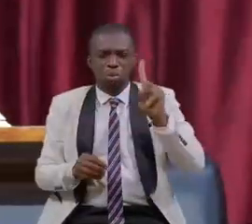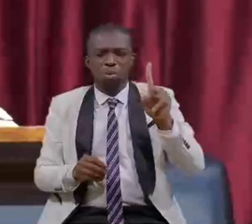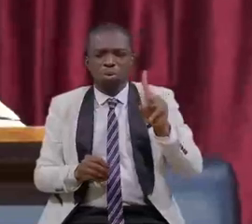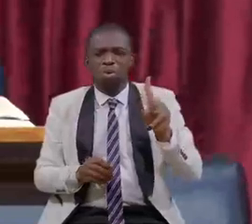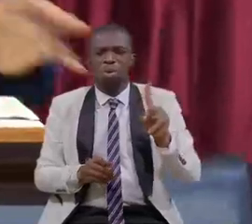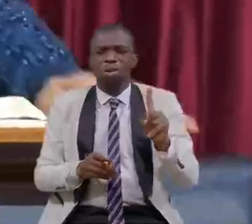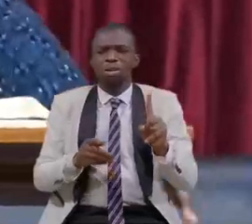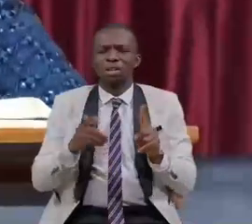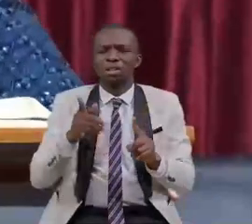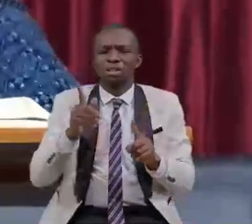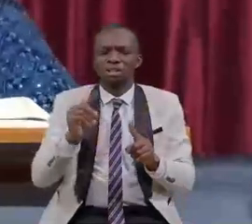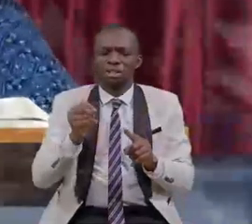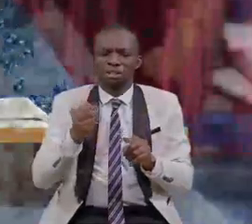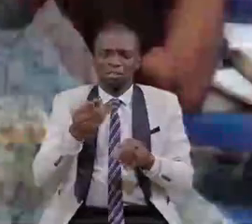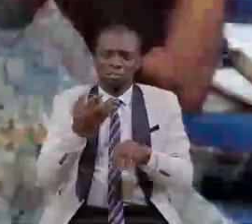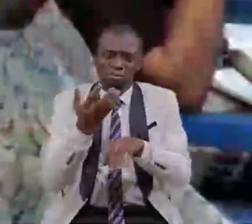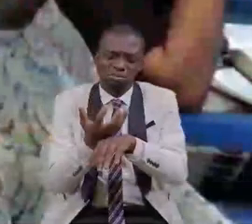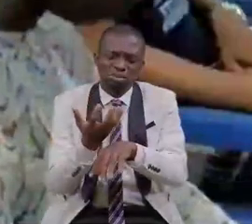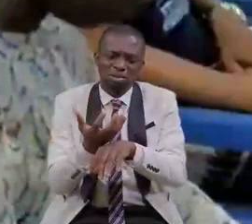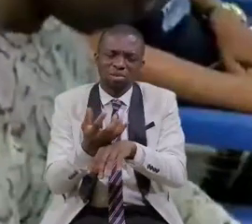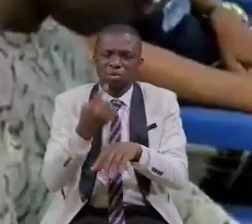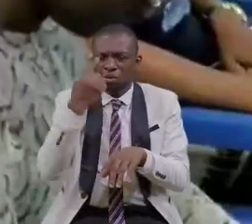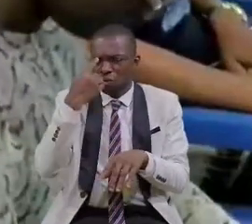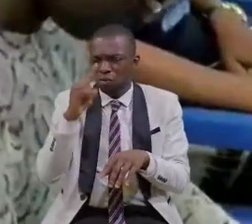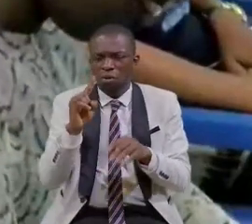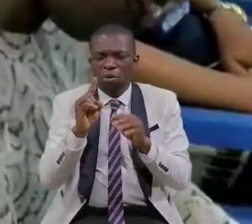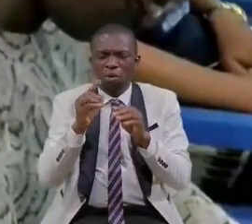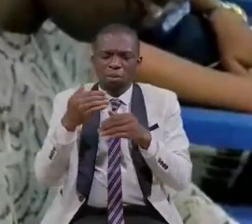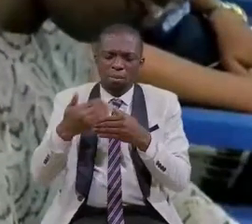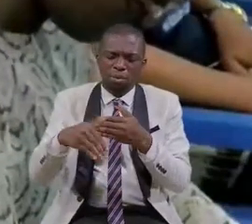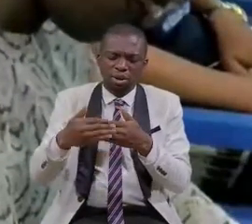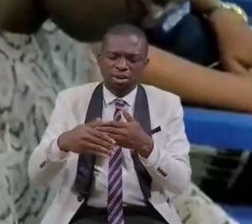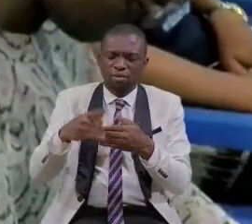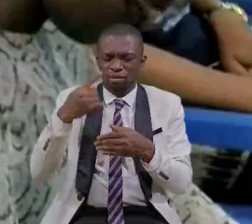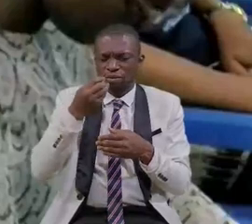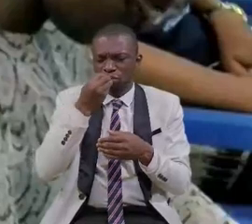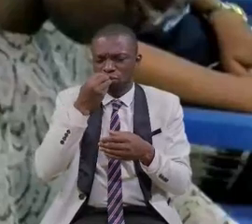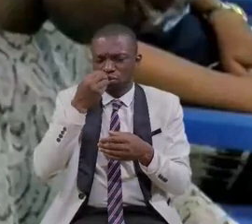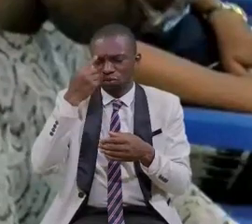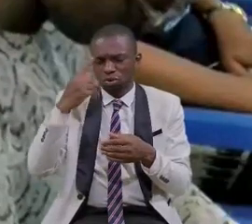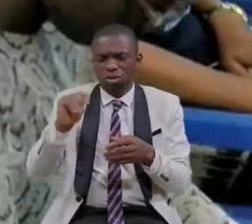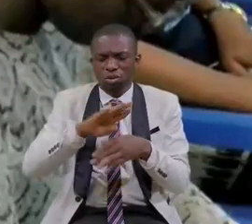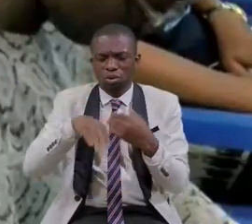la requête pour le pain de l'homme entier. Deux,